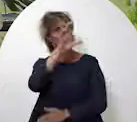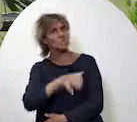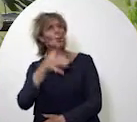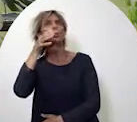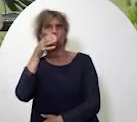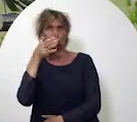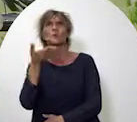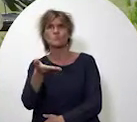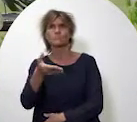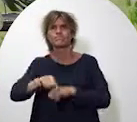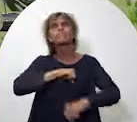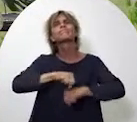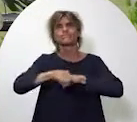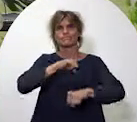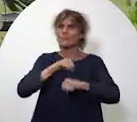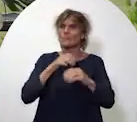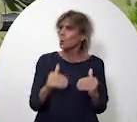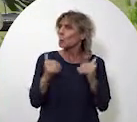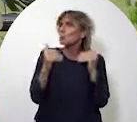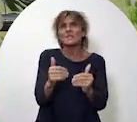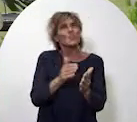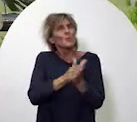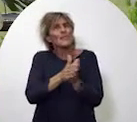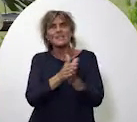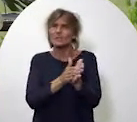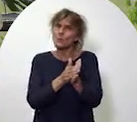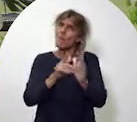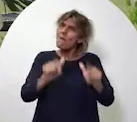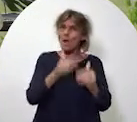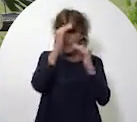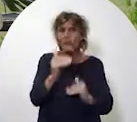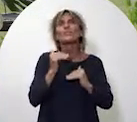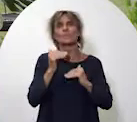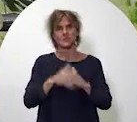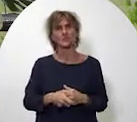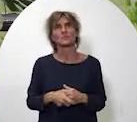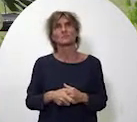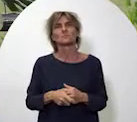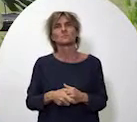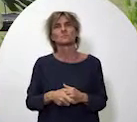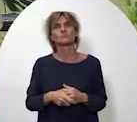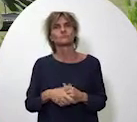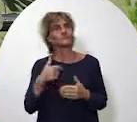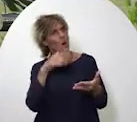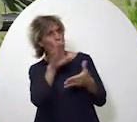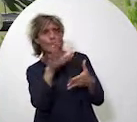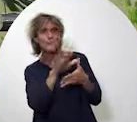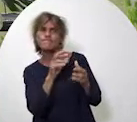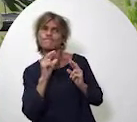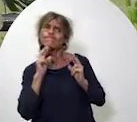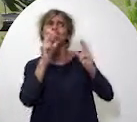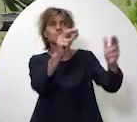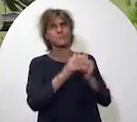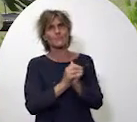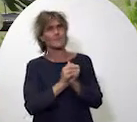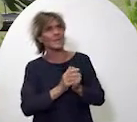restant à votre écoute je m'y attèle ray avec enthousiasme et confiance je souhaite que la